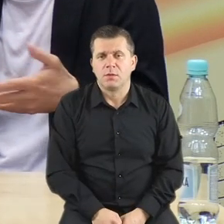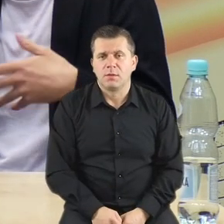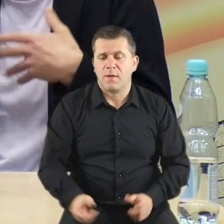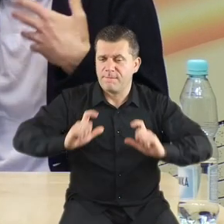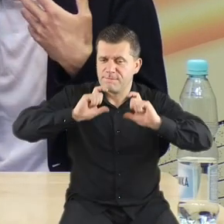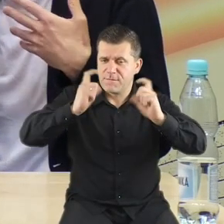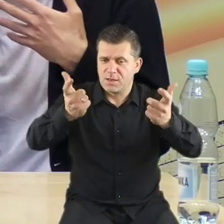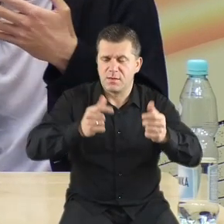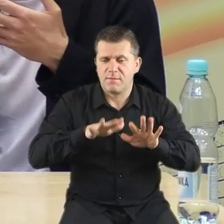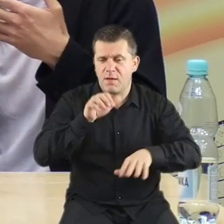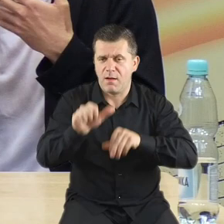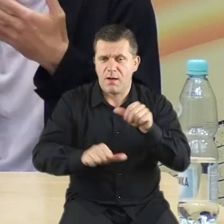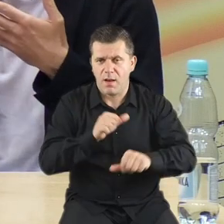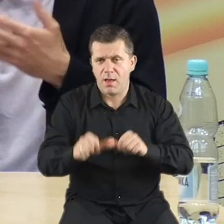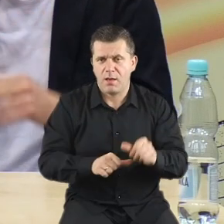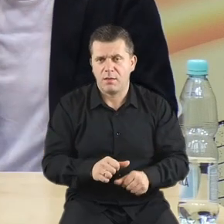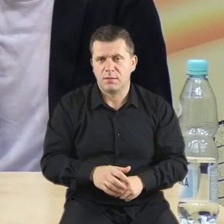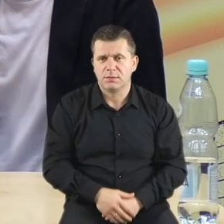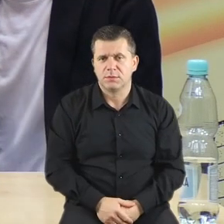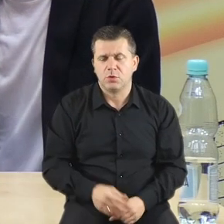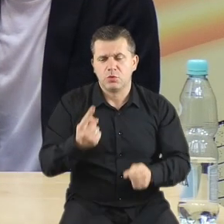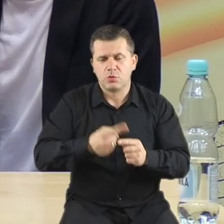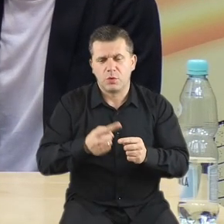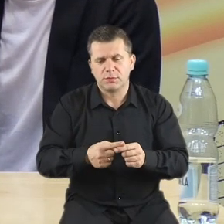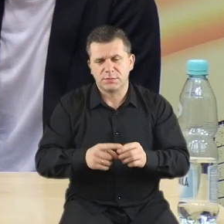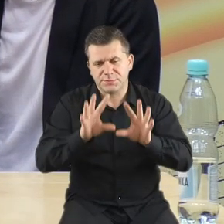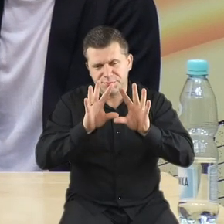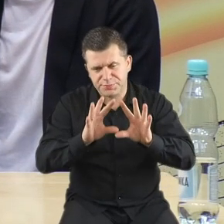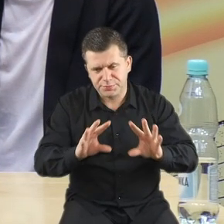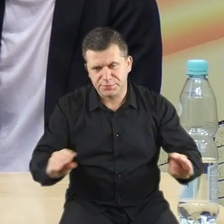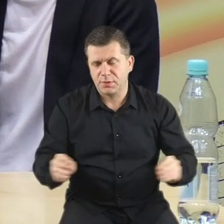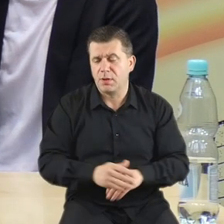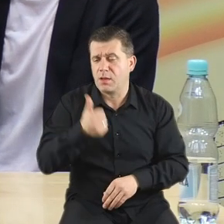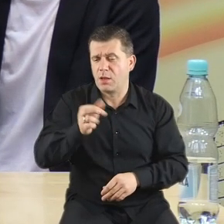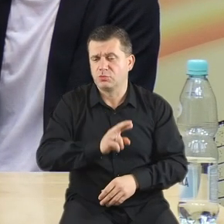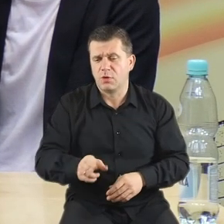lat, gdzieś niuanse się zacierają. Ale jest jeden, o którym warto pamiętać, że